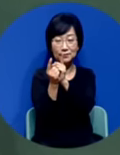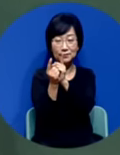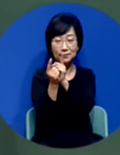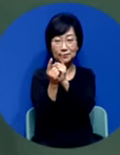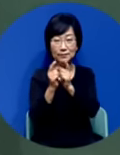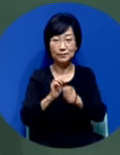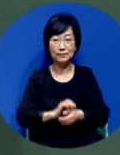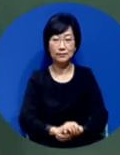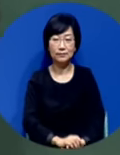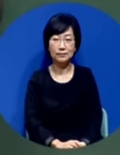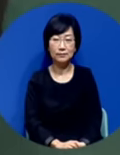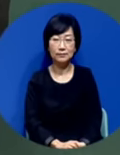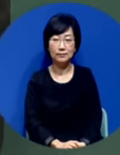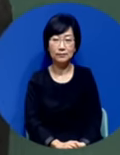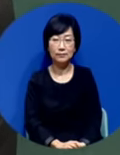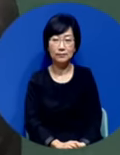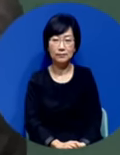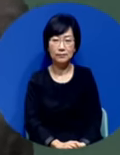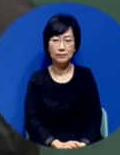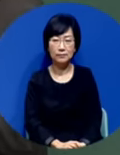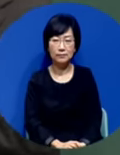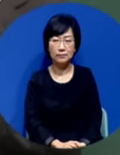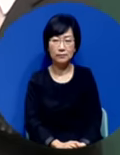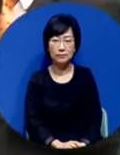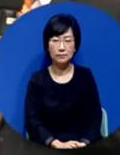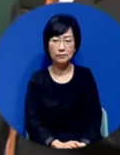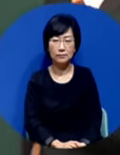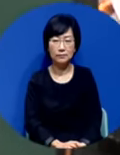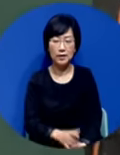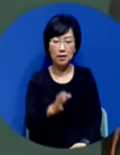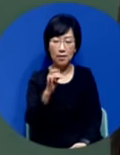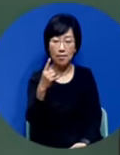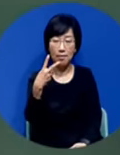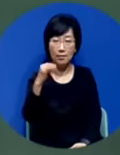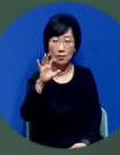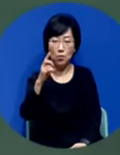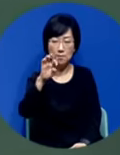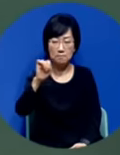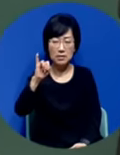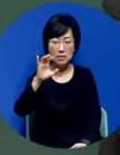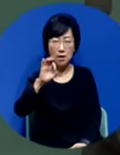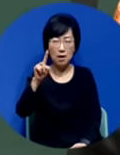이 ODF에 아주 큰 권력 있는 사람 이 만난 거예요.